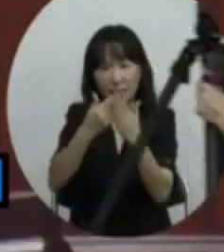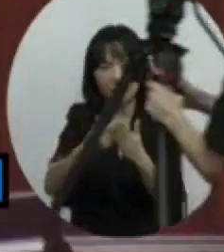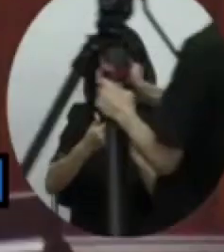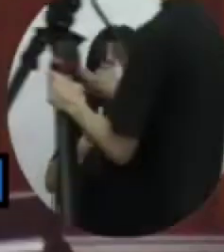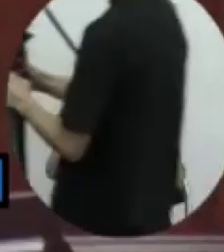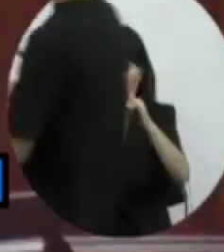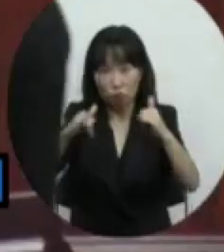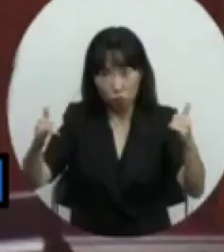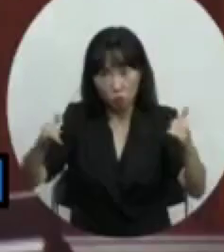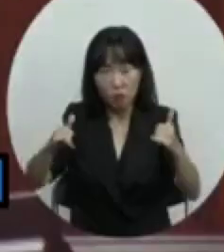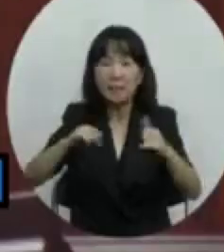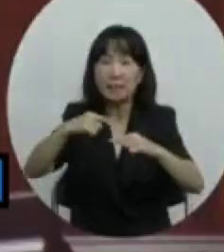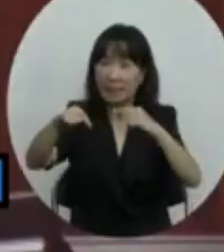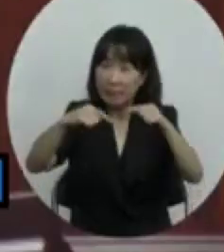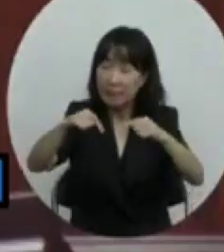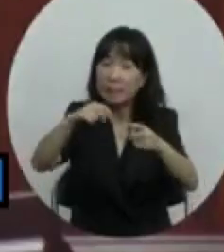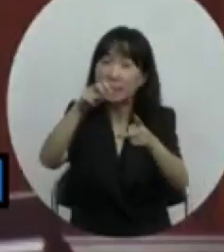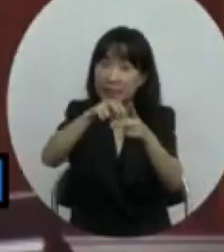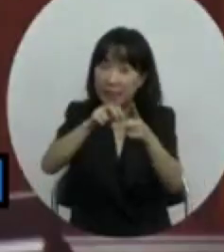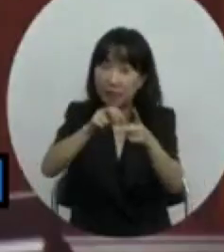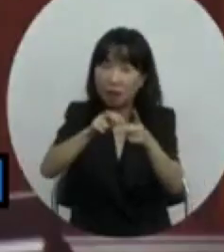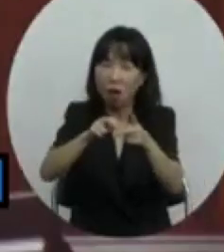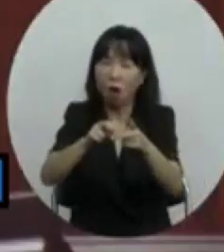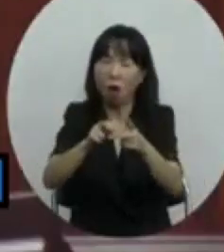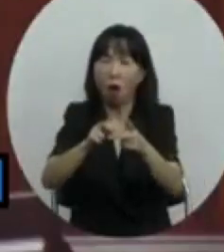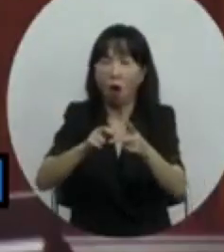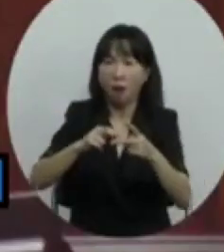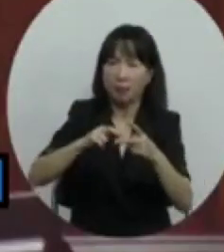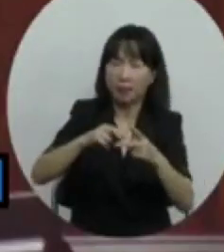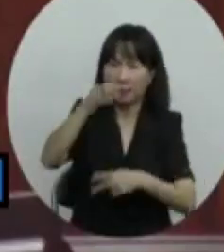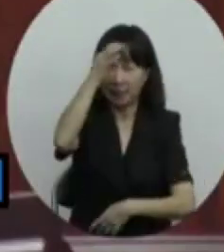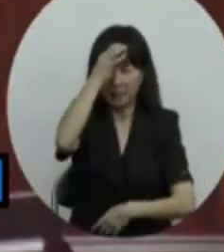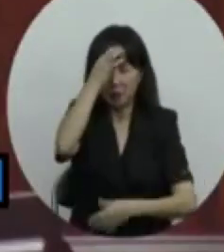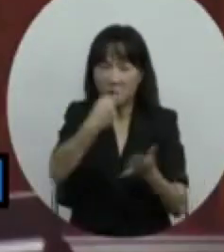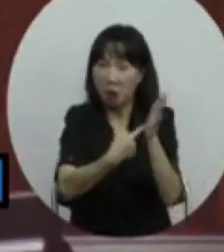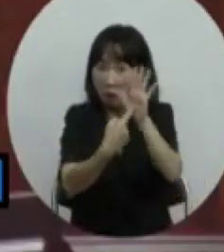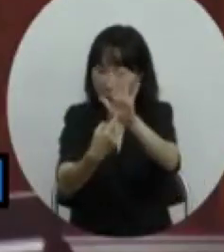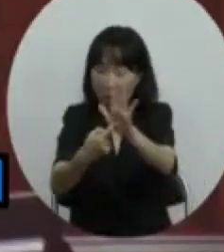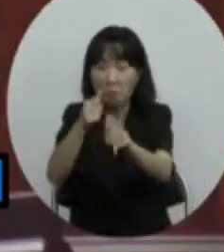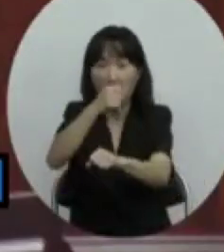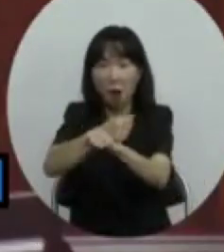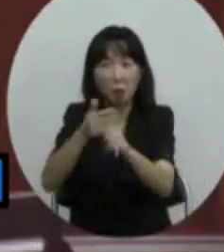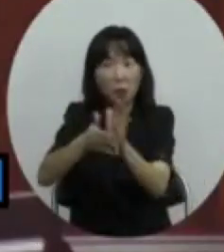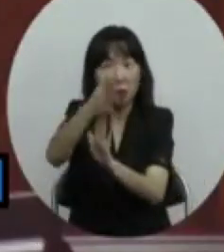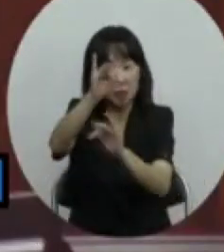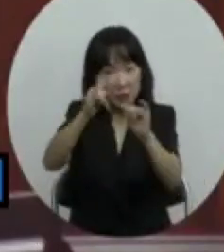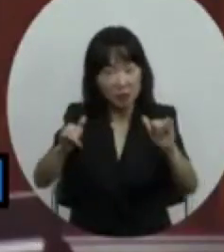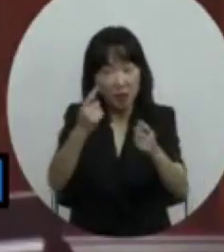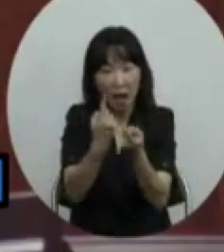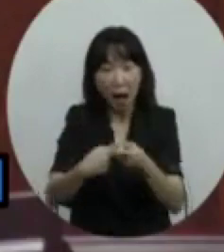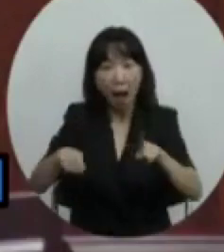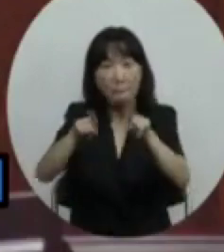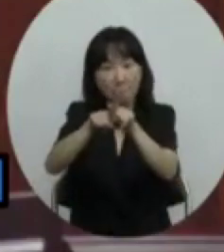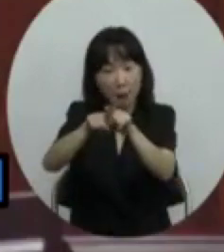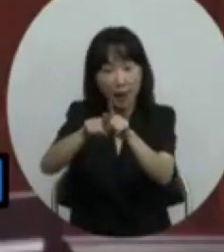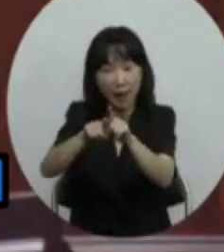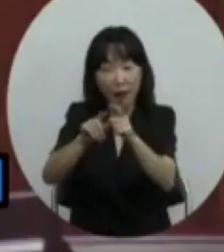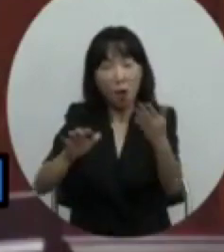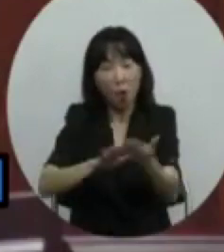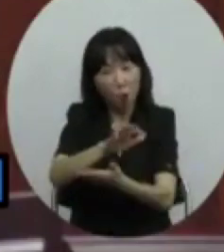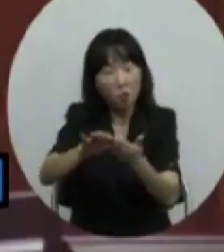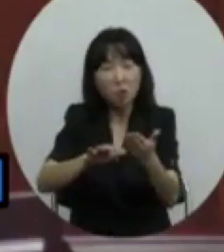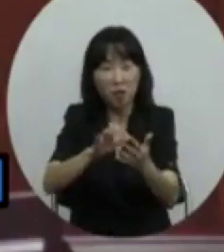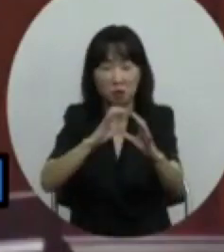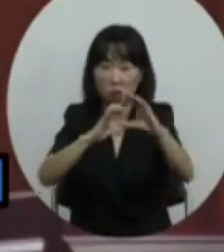주민자치센터의 갈고닦은 실력을 통합 발표하고 시민과 공유하며 함께 즐기는 소통과